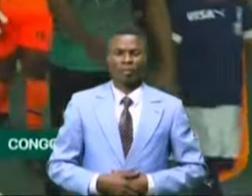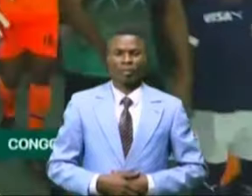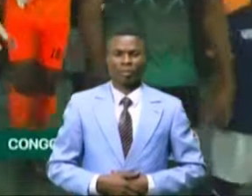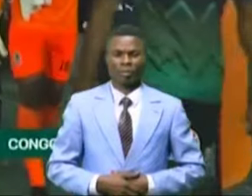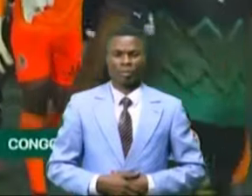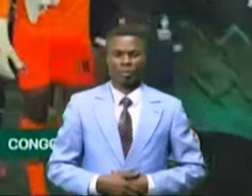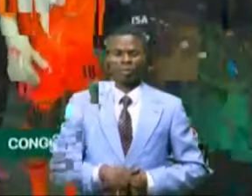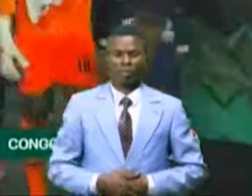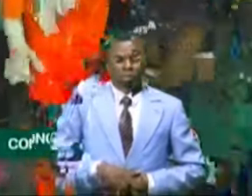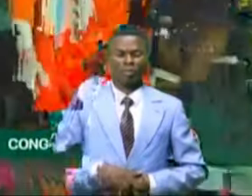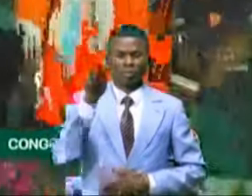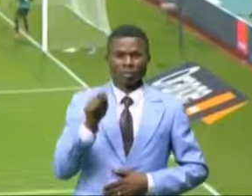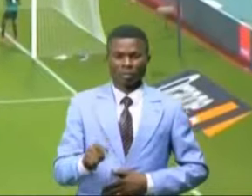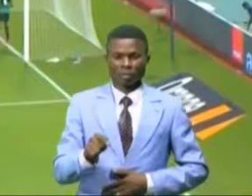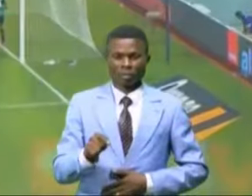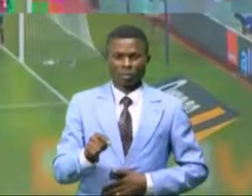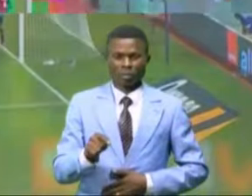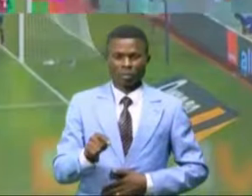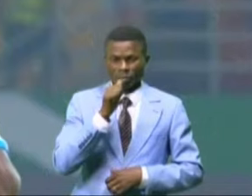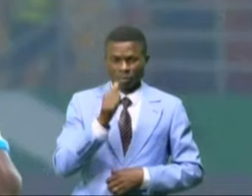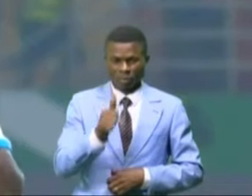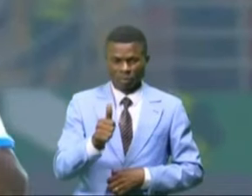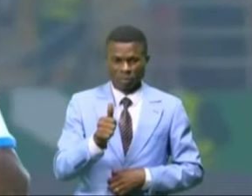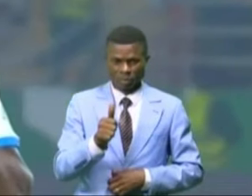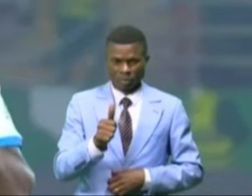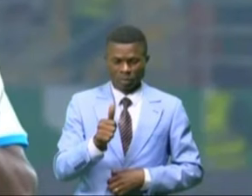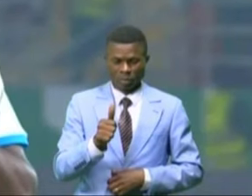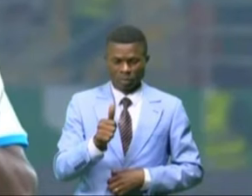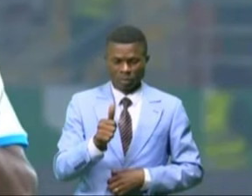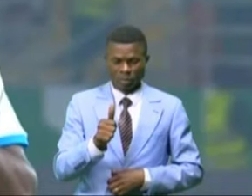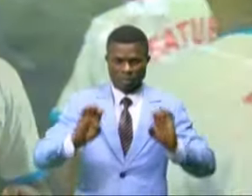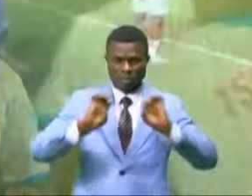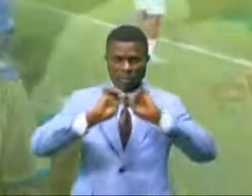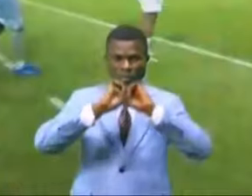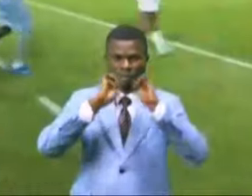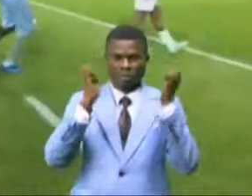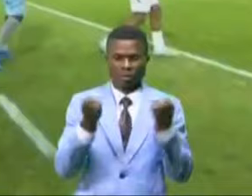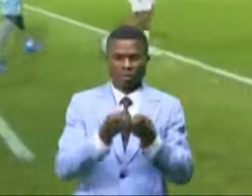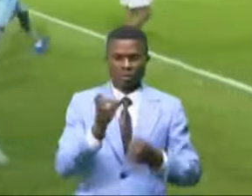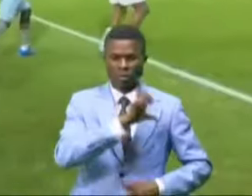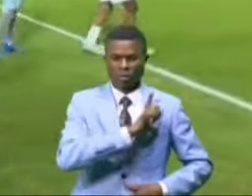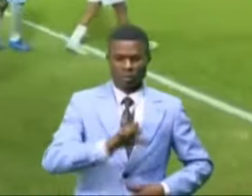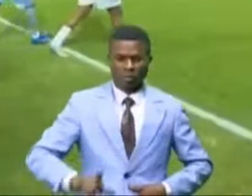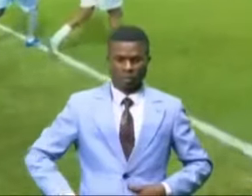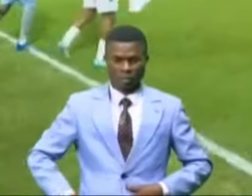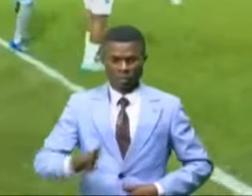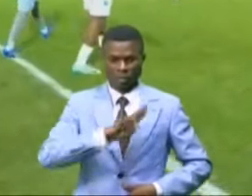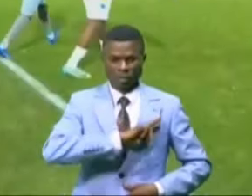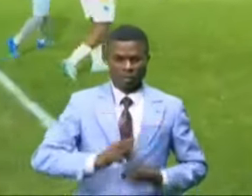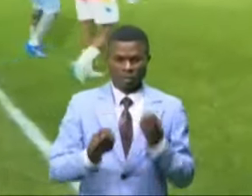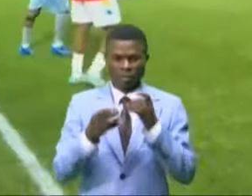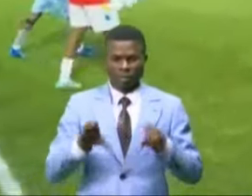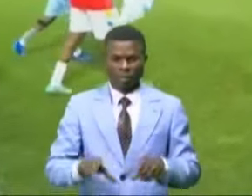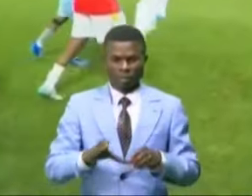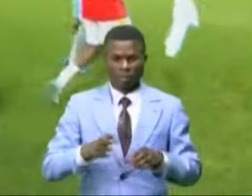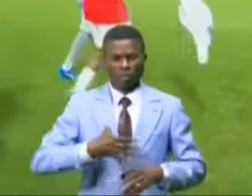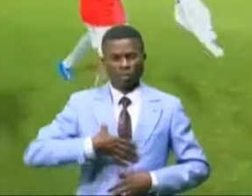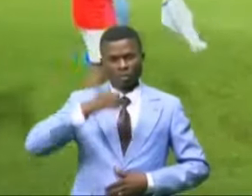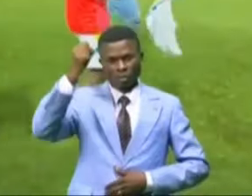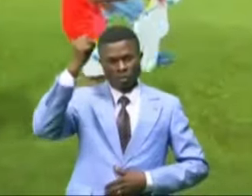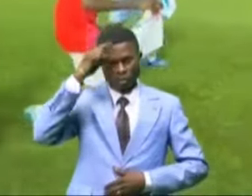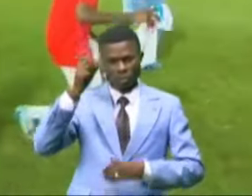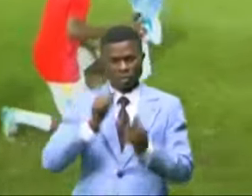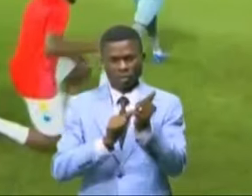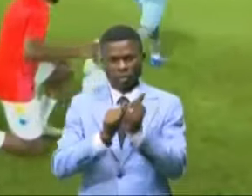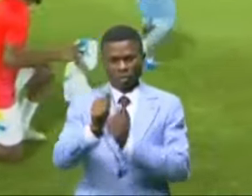Un point, pas plus. C'est ce qui a permis aux léopards de la République démocratique du Congo d'obtenir le ticket qualificatif pour